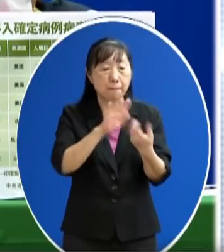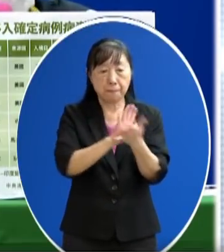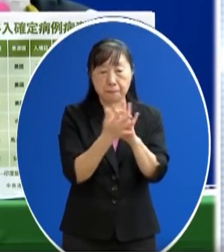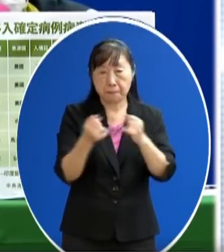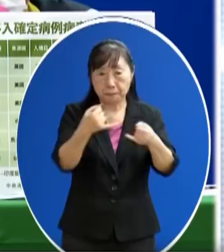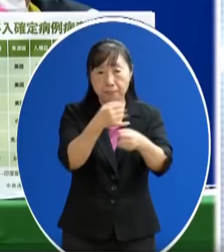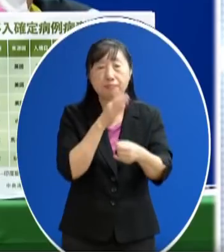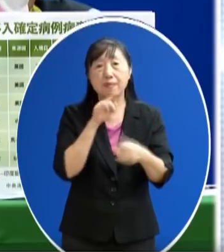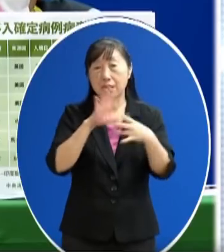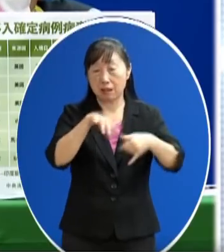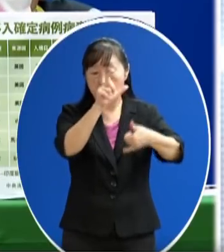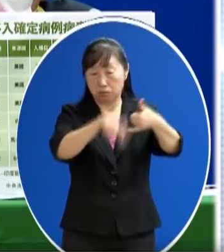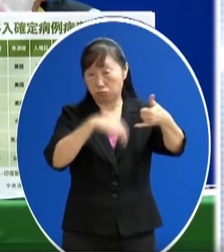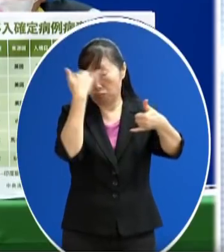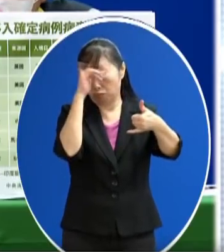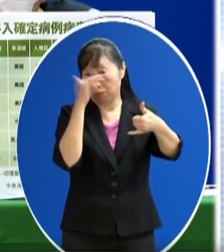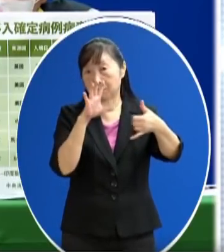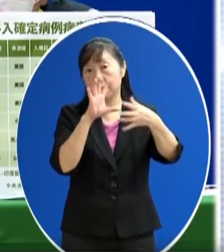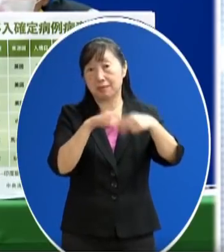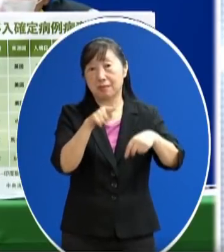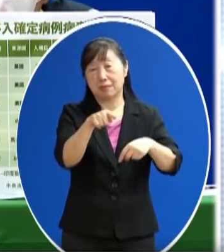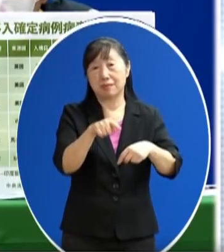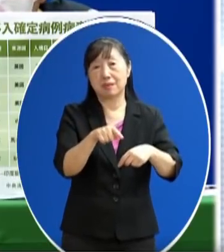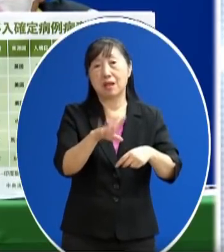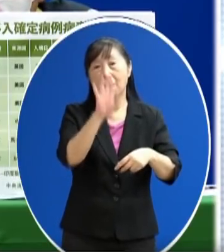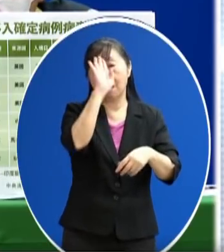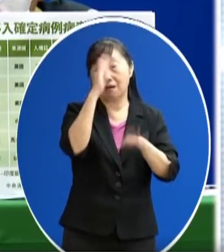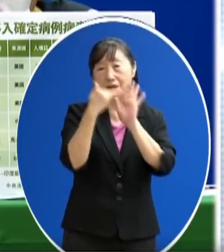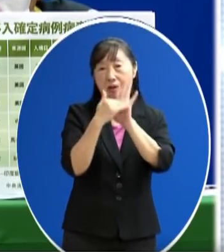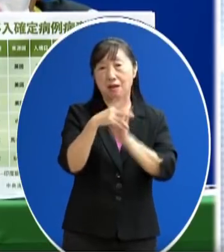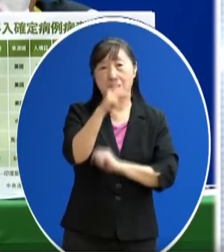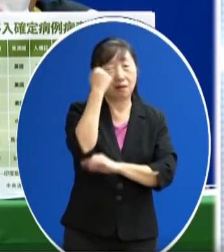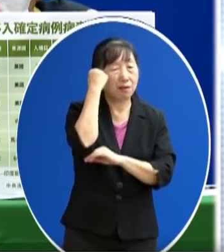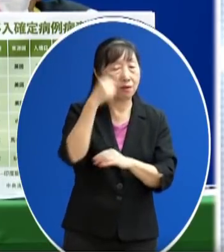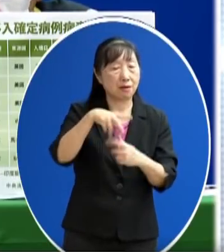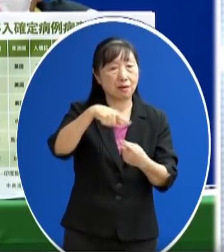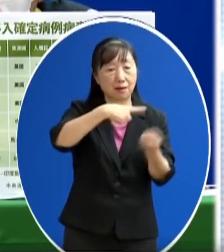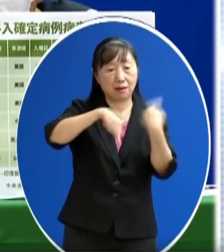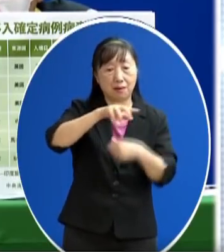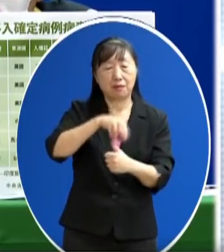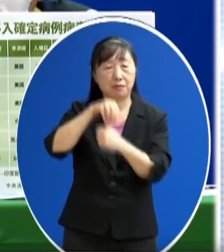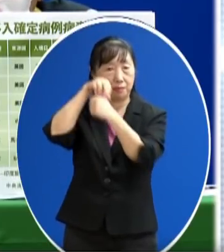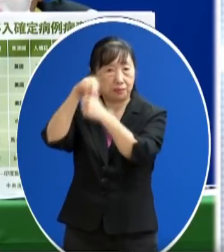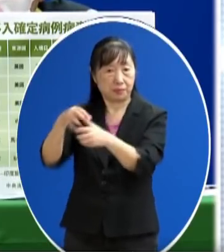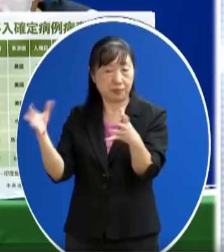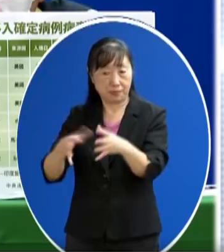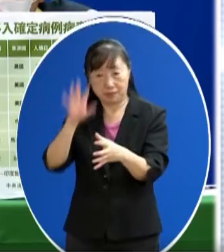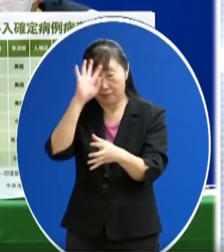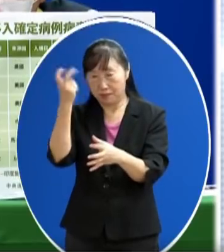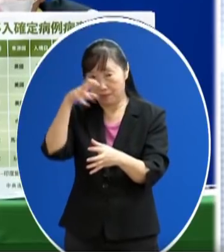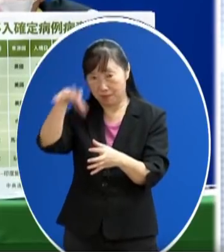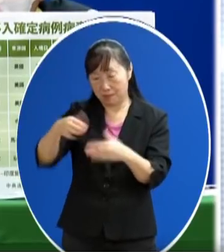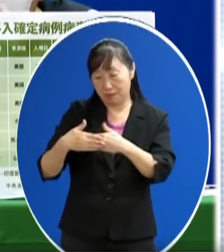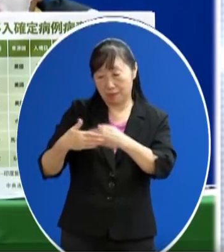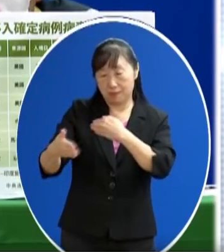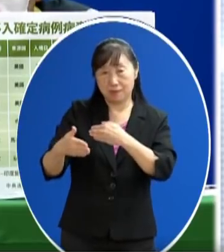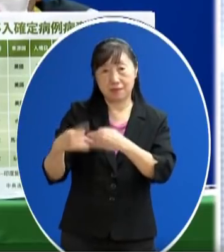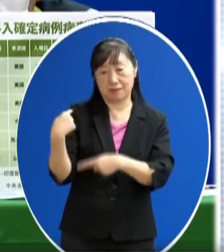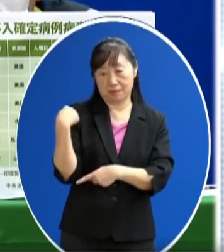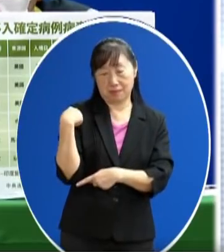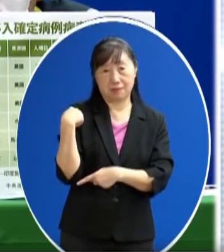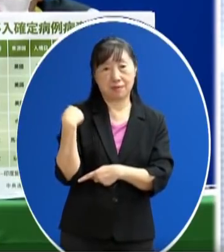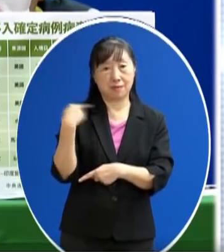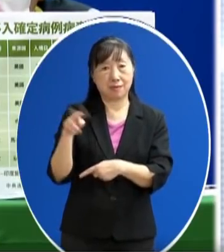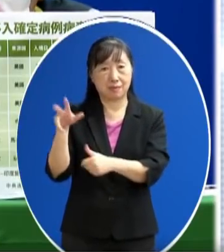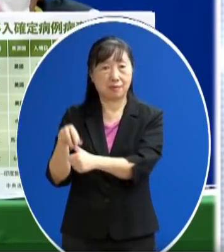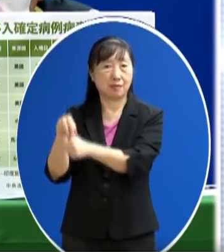因为它无症状，本来是从防疫旅馆转送到我们的检疫所去做隔离，那后来我们现在昨天晚上也把它